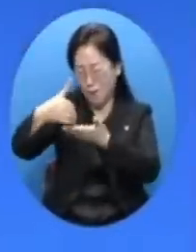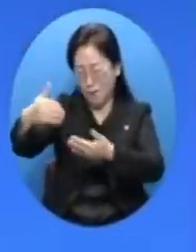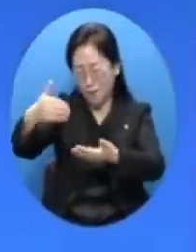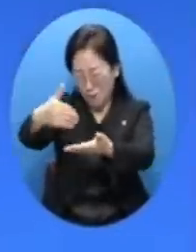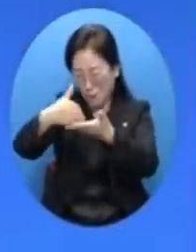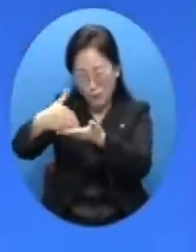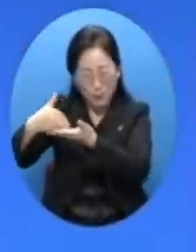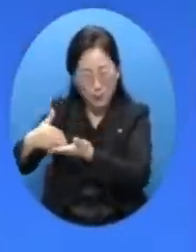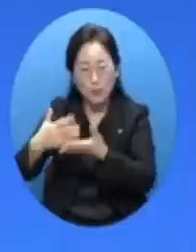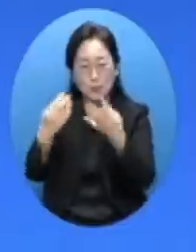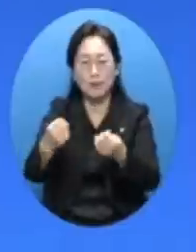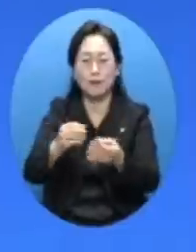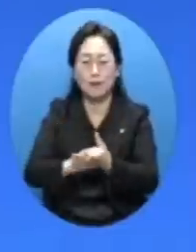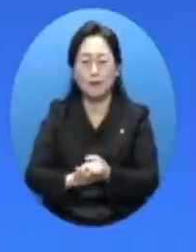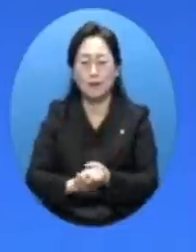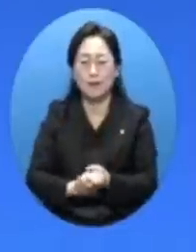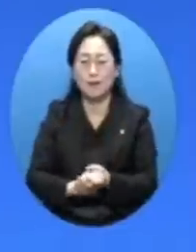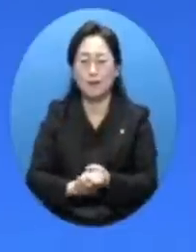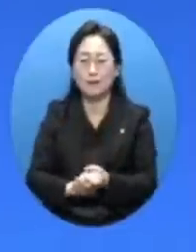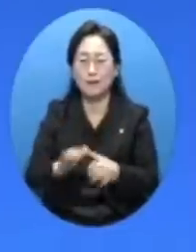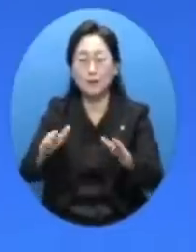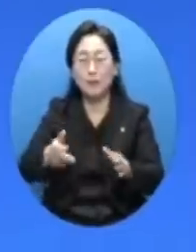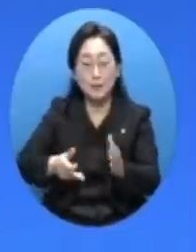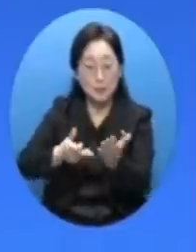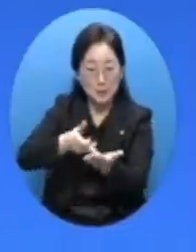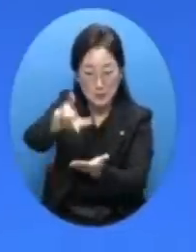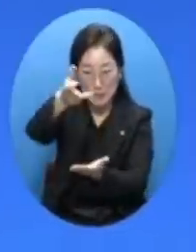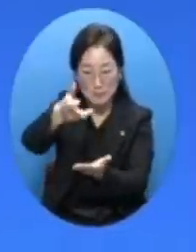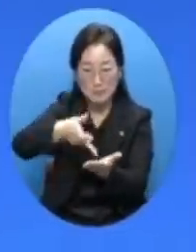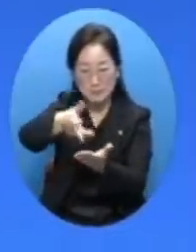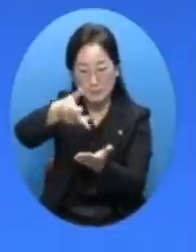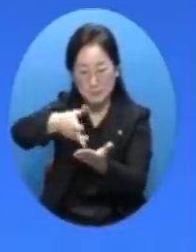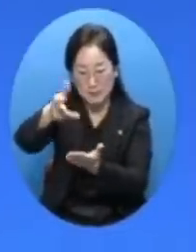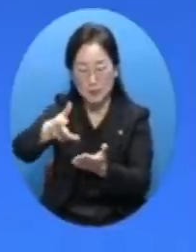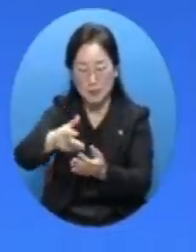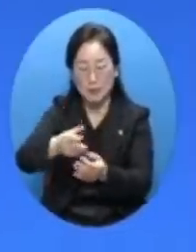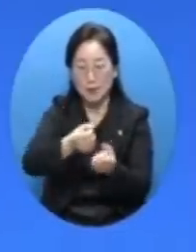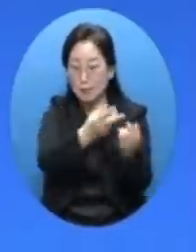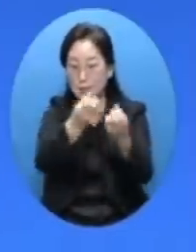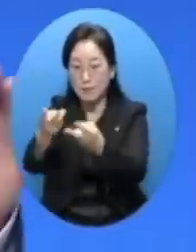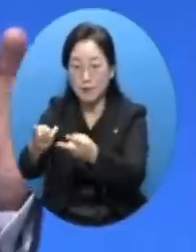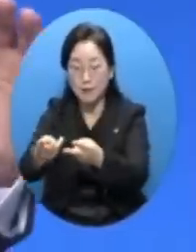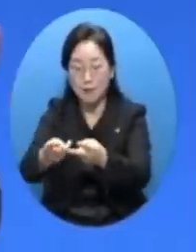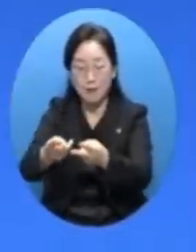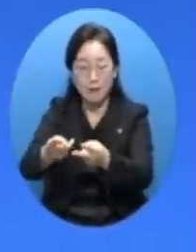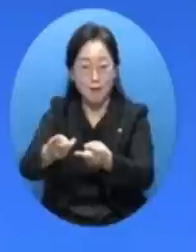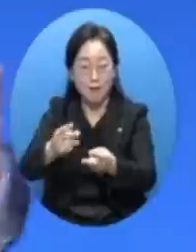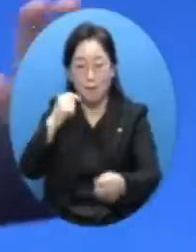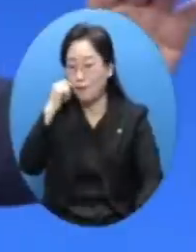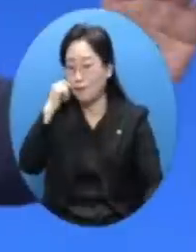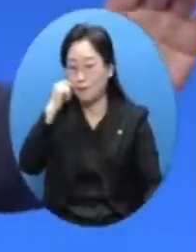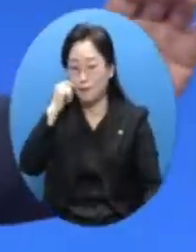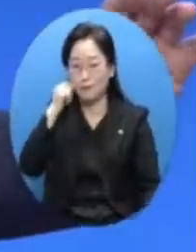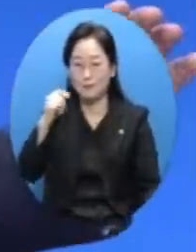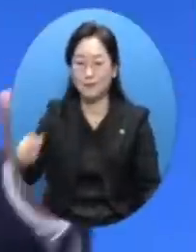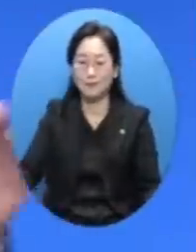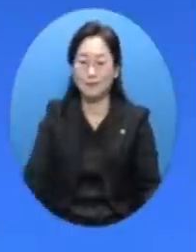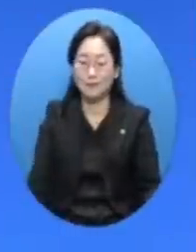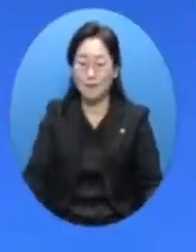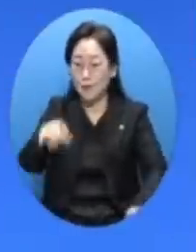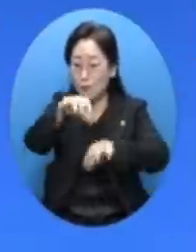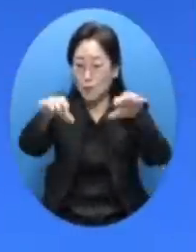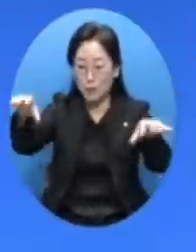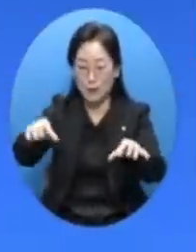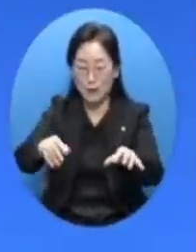요즘 그 피자를 이제 집에서 받아 먹게 되니까 아주 히트를 쳐서 막 그 동네가